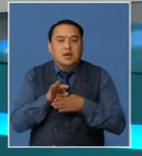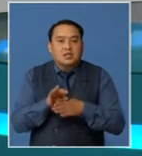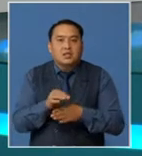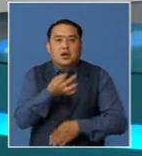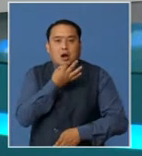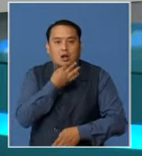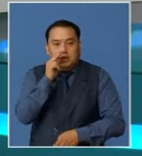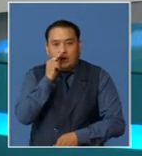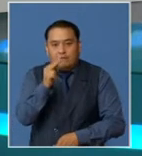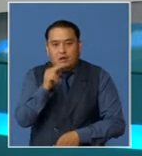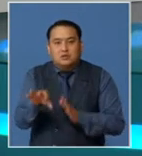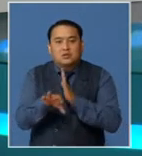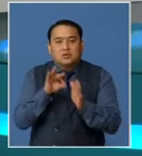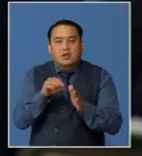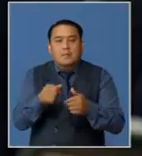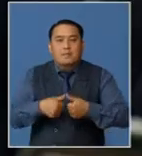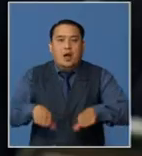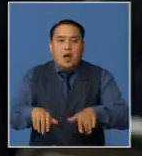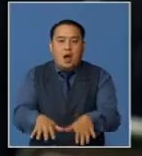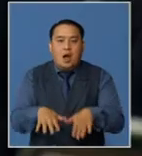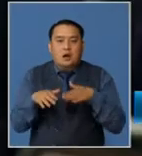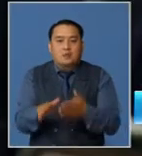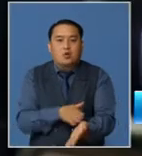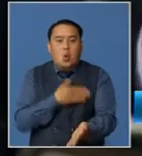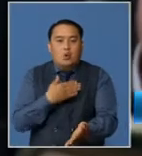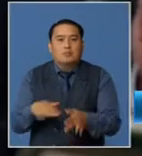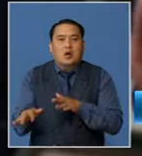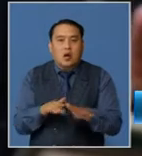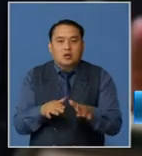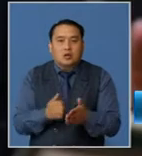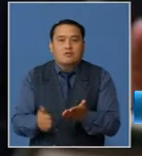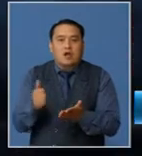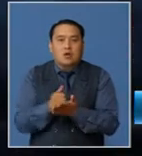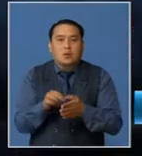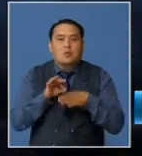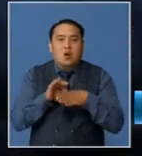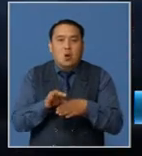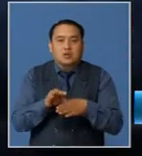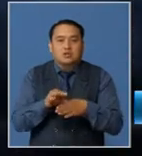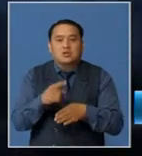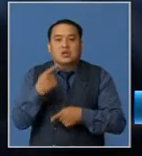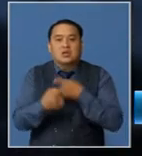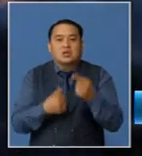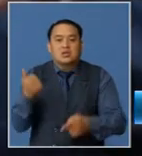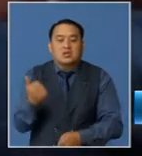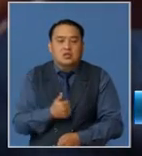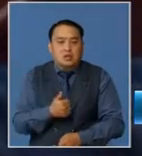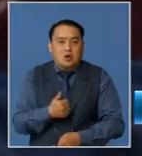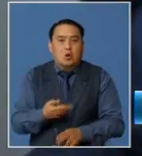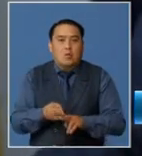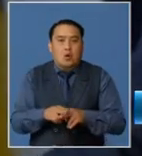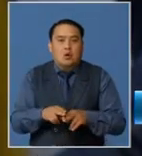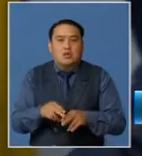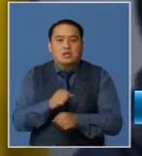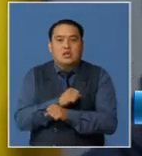Он обвинял Центризбирком и парламент в затягивании процедуры. Инаугурация в итоге пройдет менее чем за неделю до даты, после